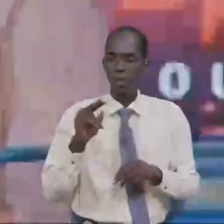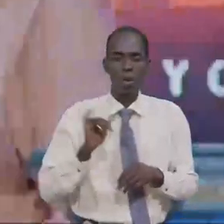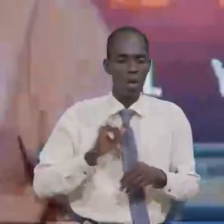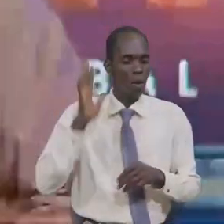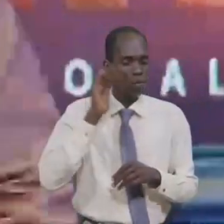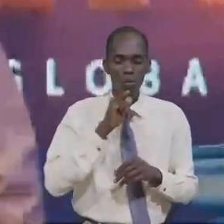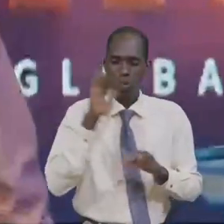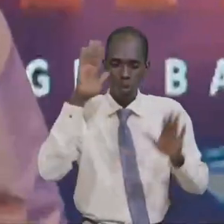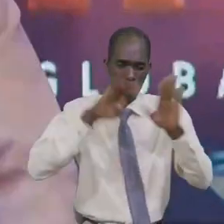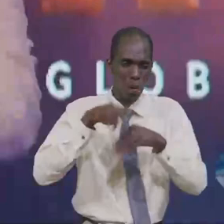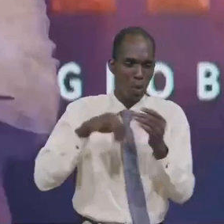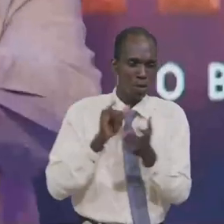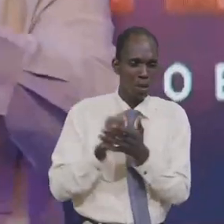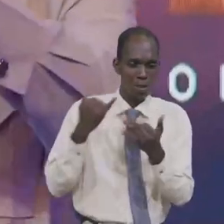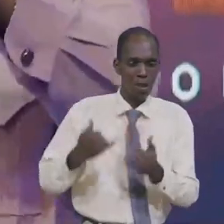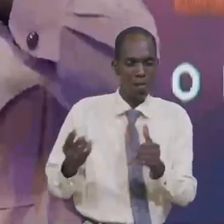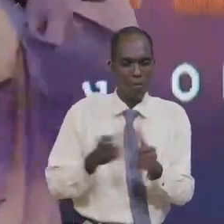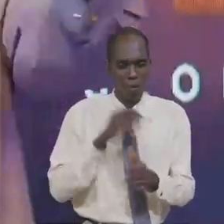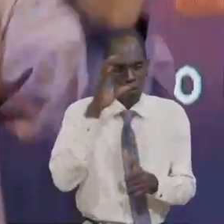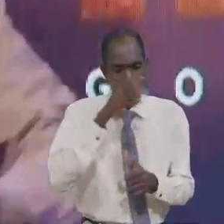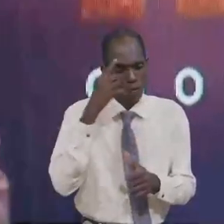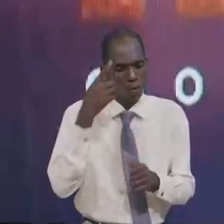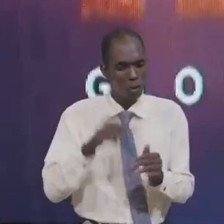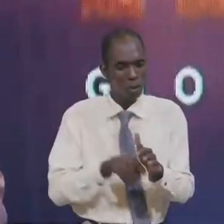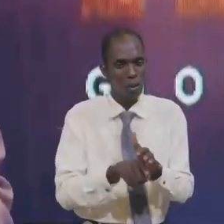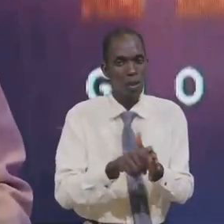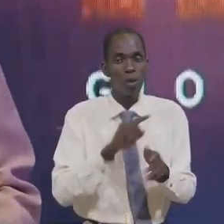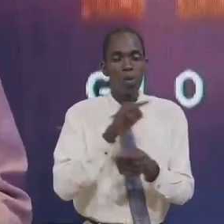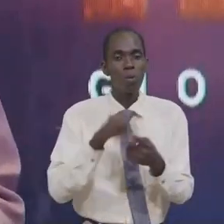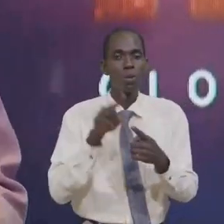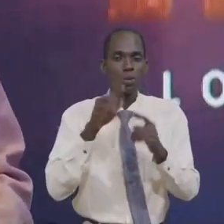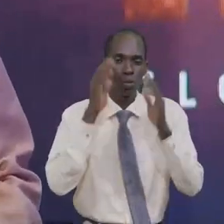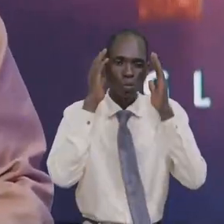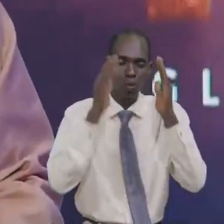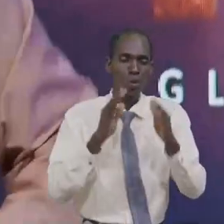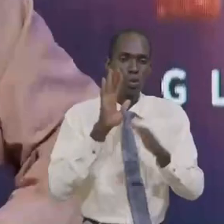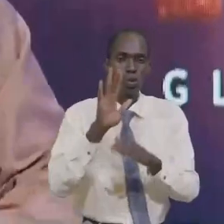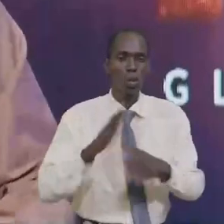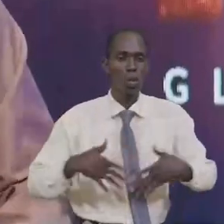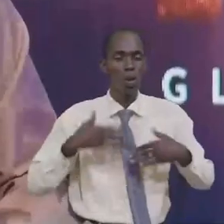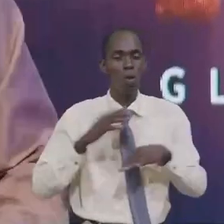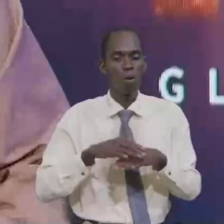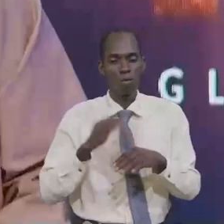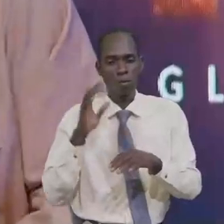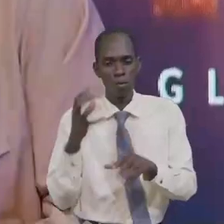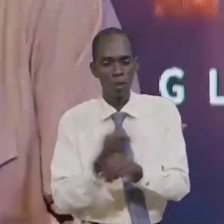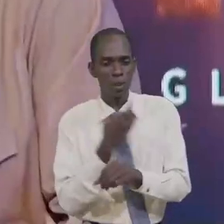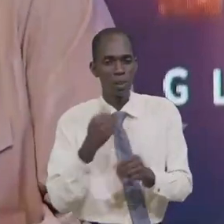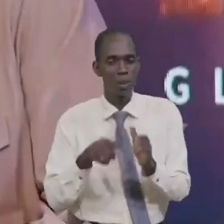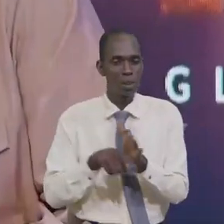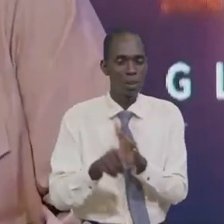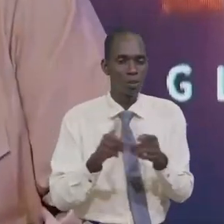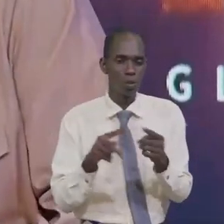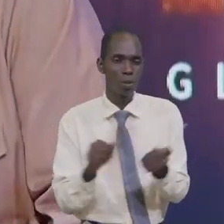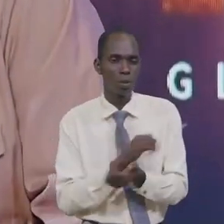d'abord tuer le serpent oh tu consens tout ta vie si tu tu comment tuer le serpent et tu ne t'occupes pas du poison qui